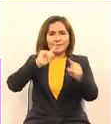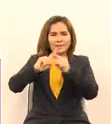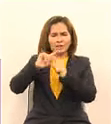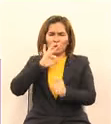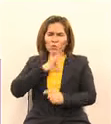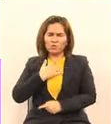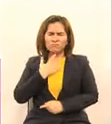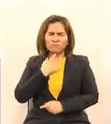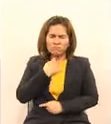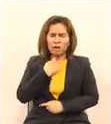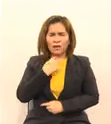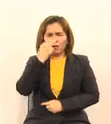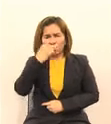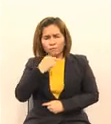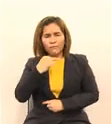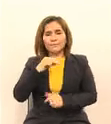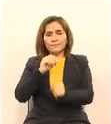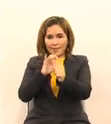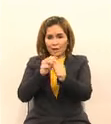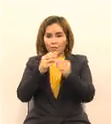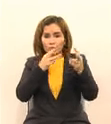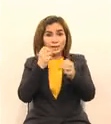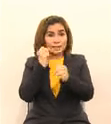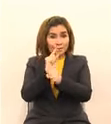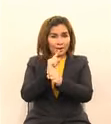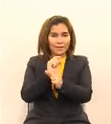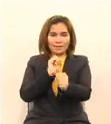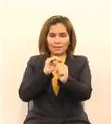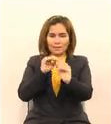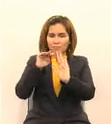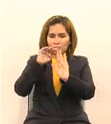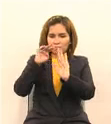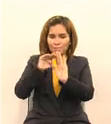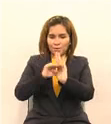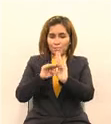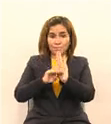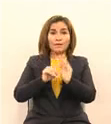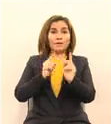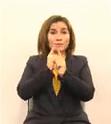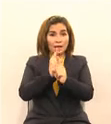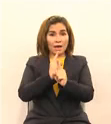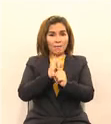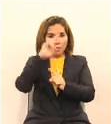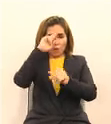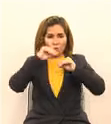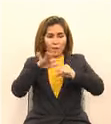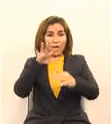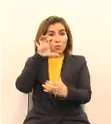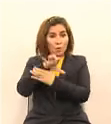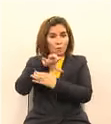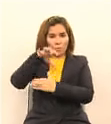ก็ให้มีคำแนะนำในการปฏิบัติตัวตามคำแนะนำของกรมควบคุมโรคนะครับแล้วก็